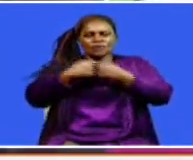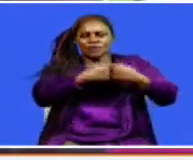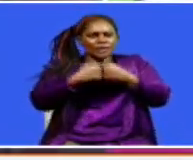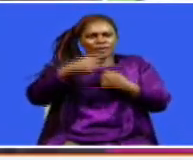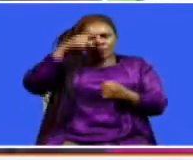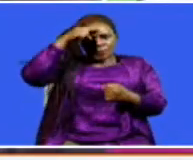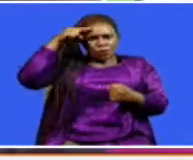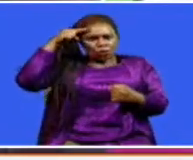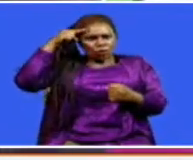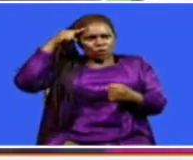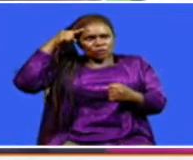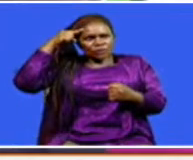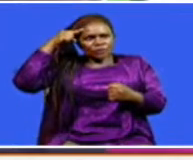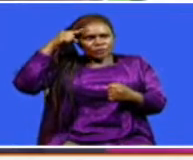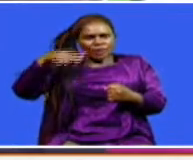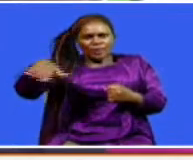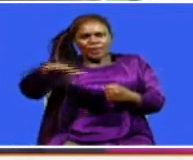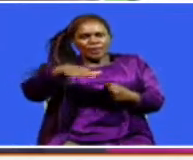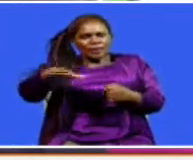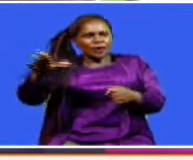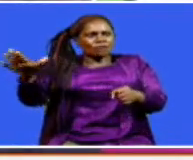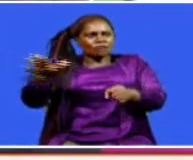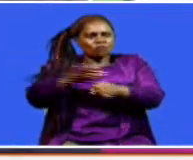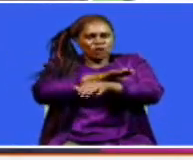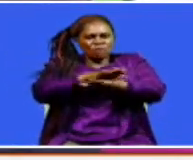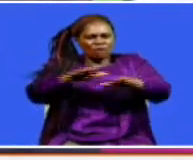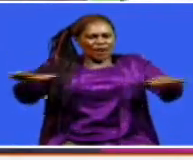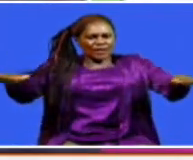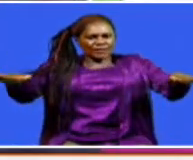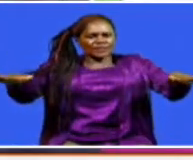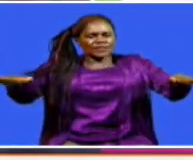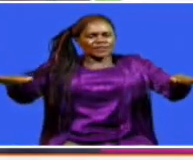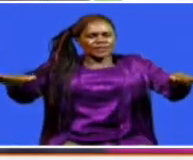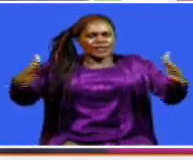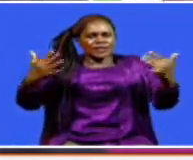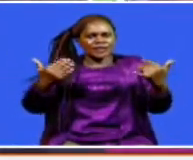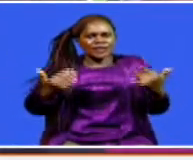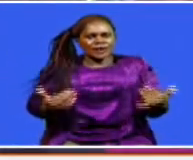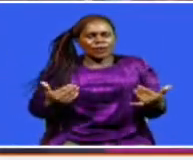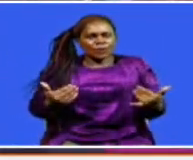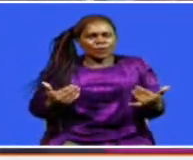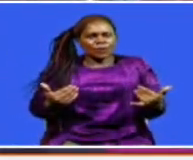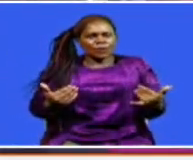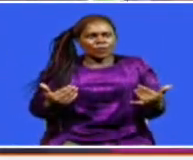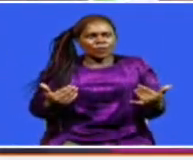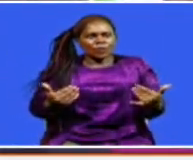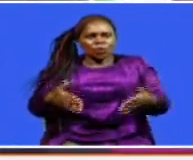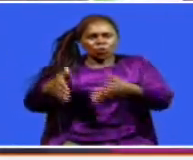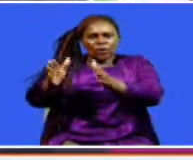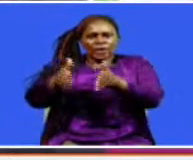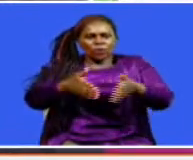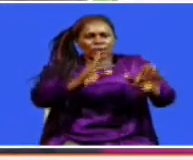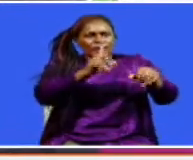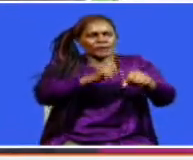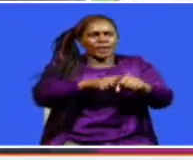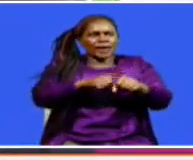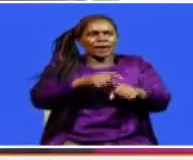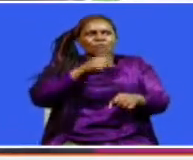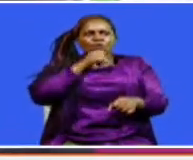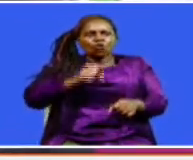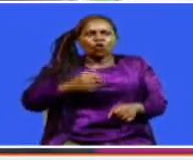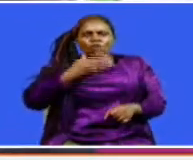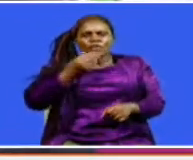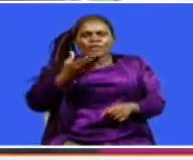sababu kulingana na maubire, the area is completely flat. Na sasa kulingana na zile jia, wakati mababa zetu